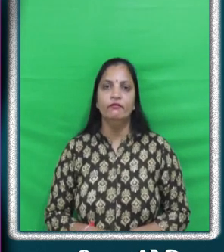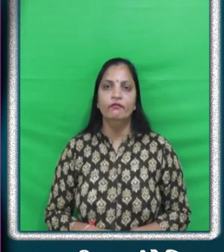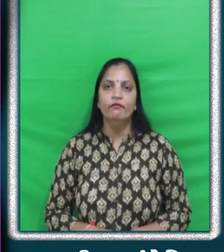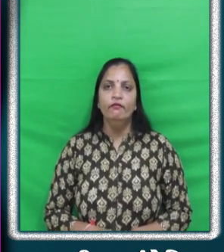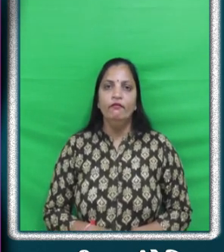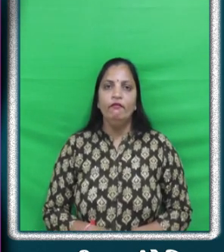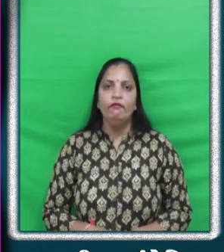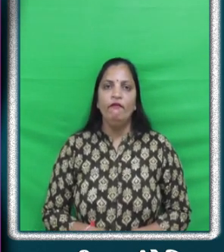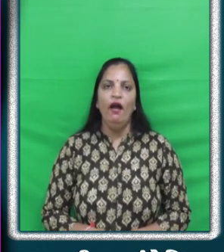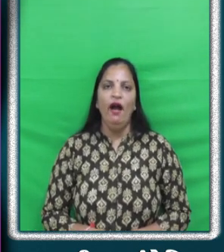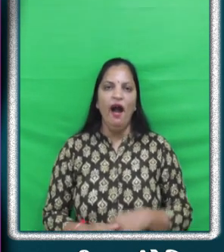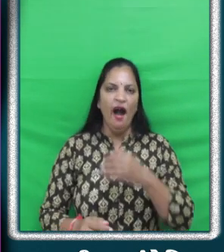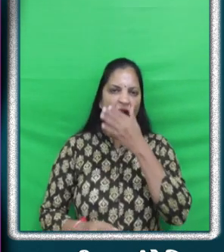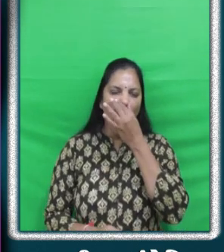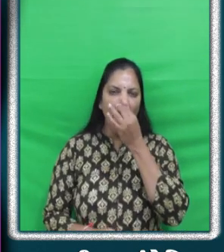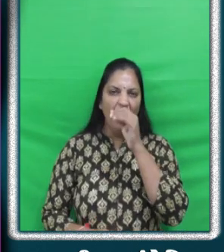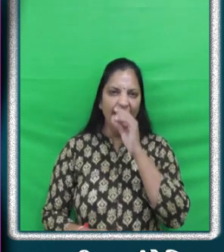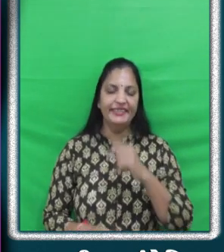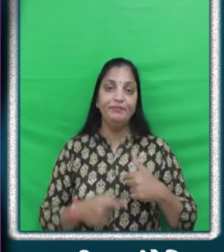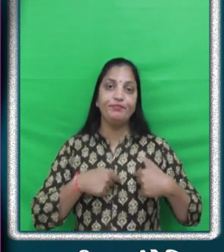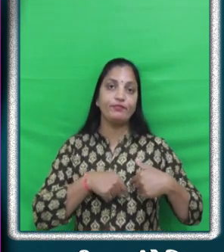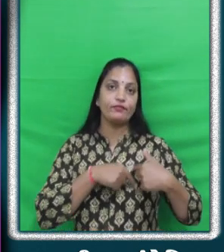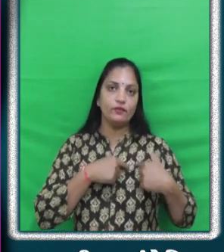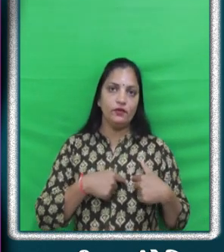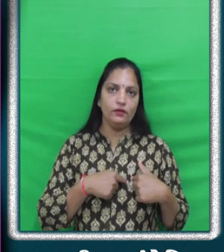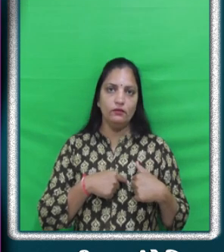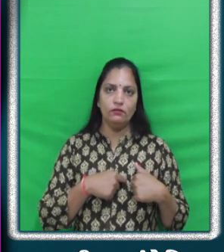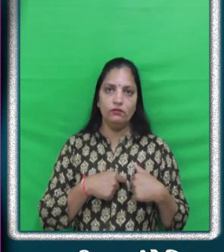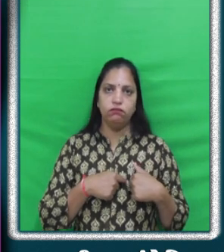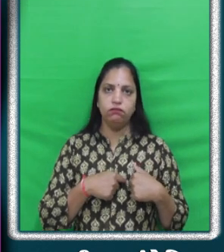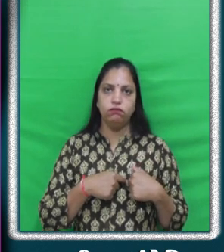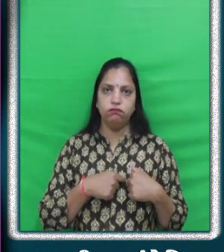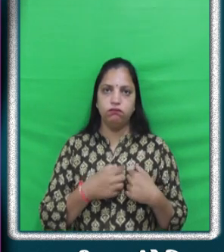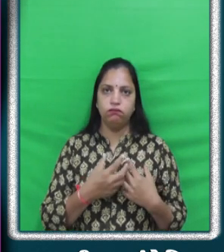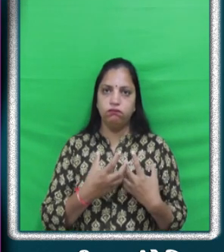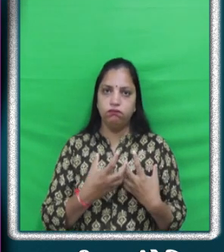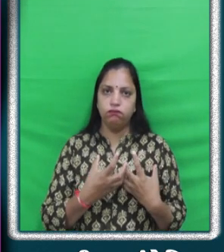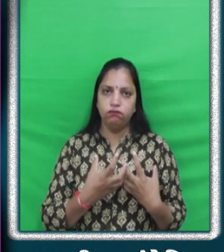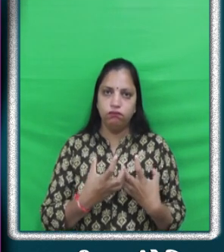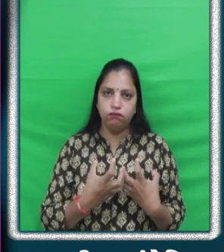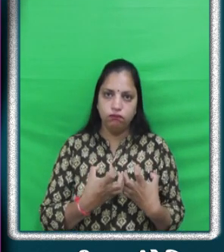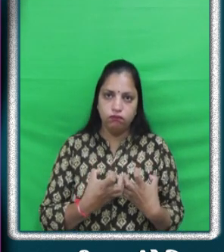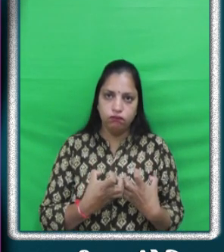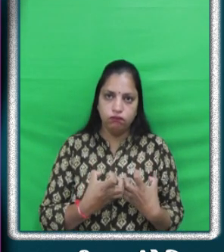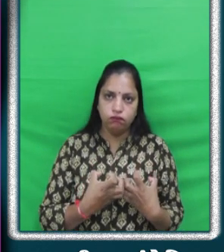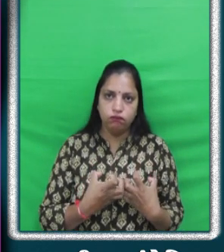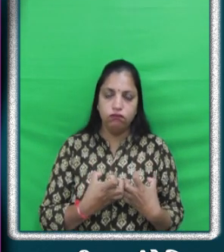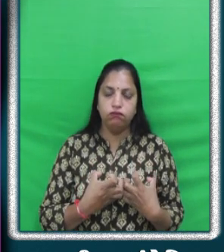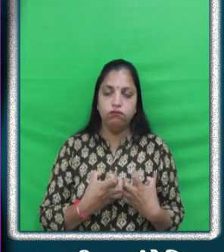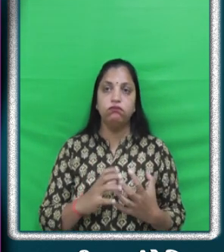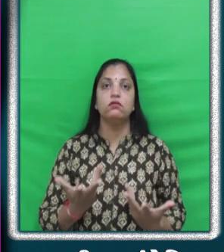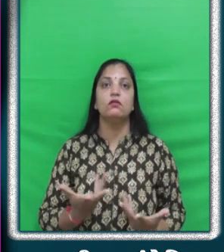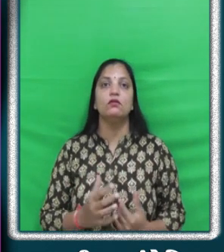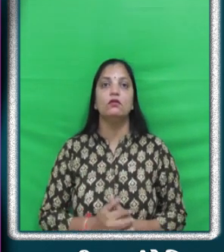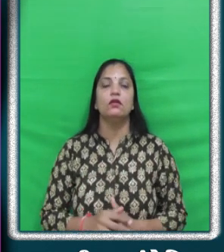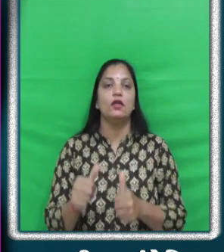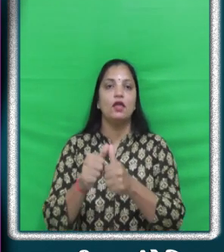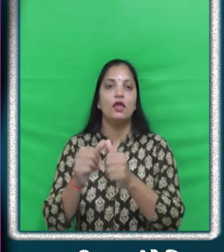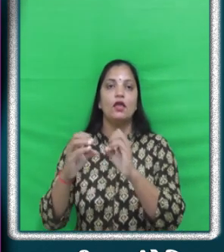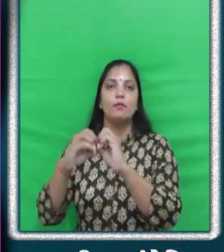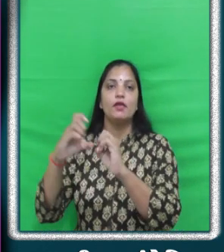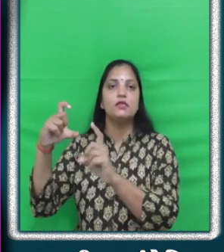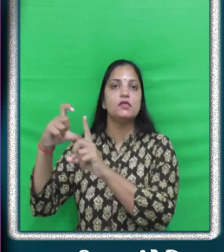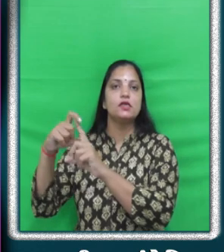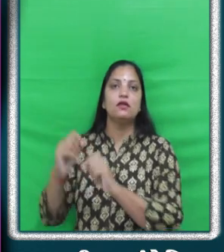નીચે આપેલ કઈ રચના રુધિરને હૃદયમાં પાછું આવતા રોકે છે? સ્ક્રીન ઉપર તમારે આવી ગયું છે એ બી